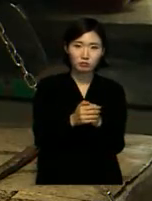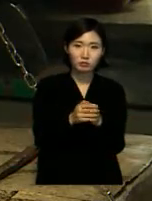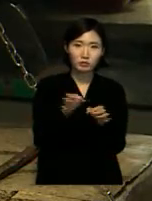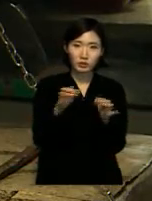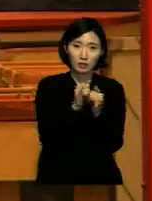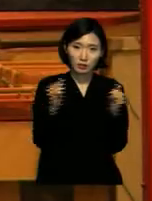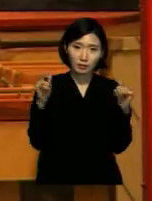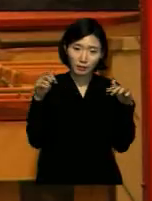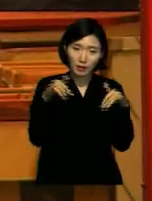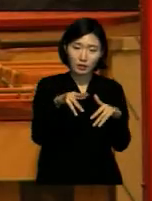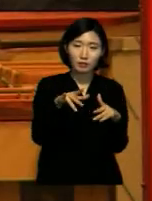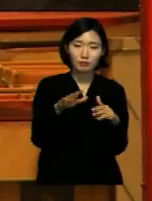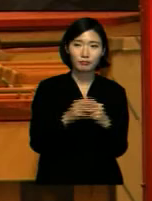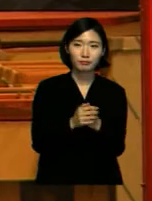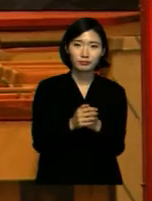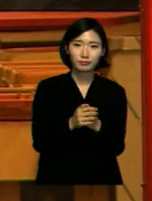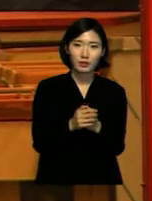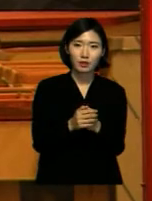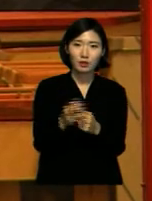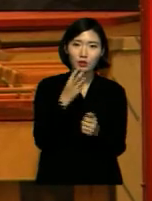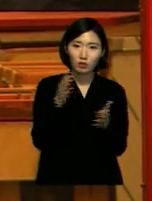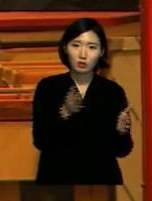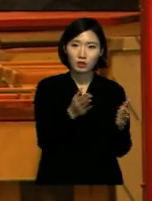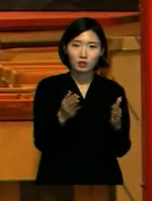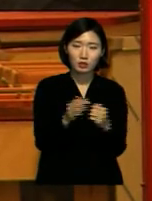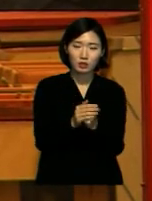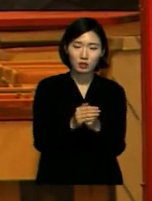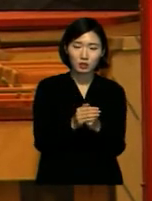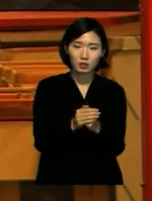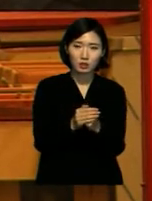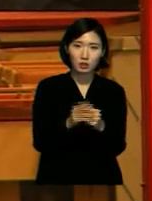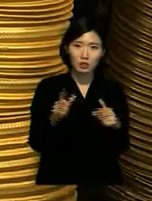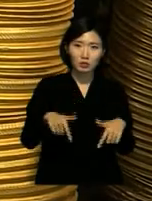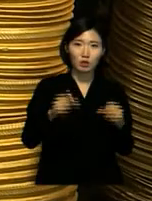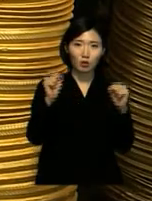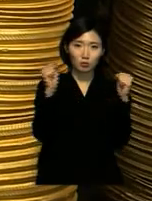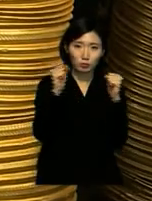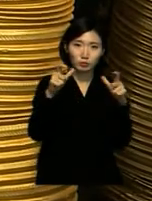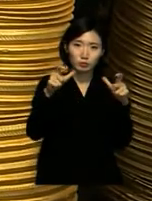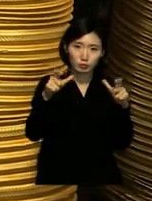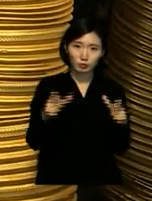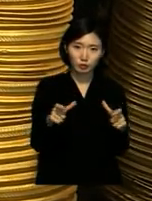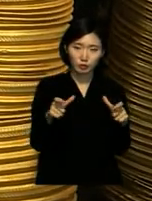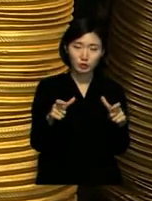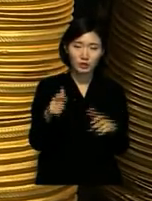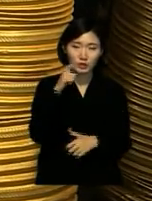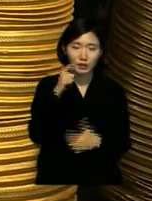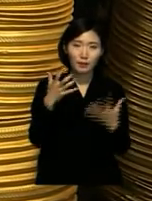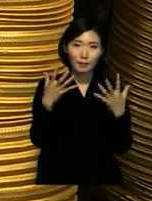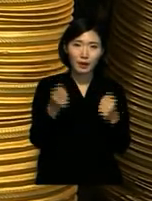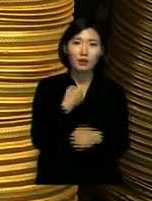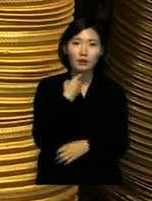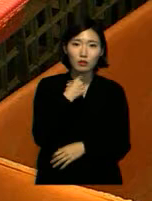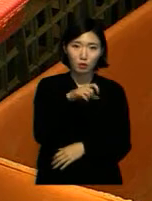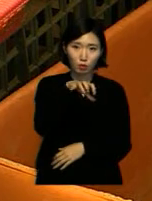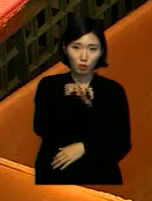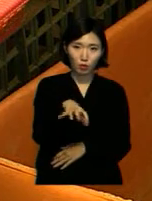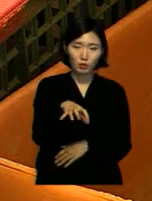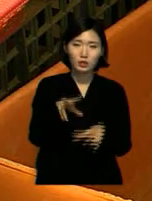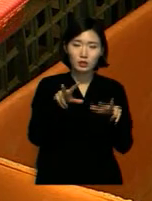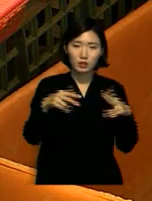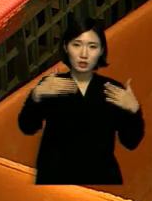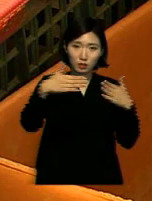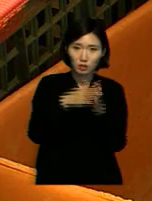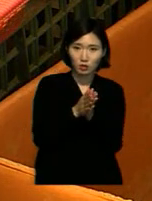오거든. 한때 경기 서북부 중심 상권으로 호황을 누렸던 일산 시장이 철거될 위기에